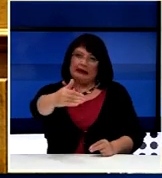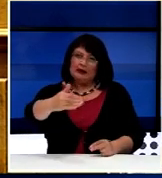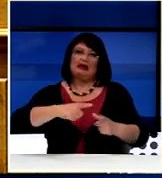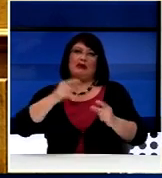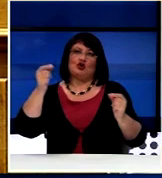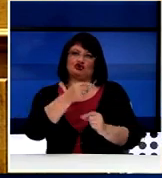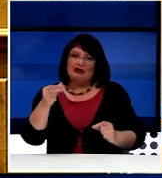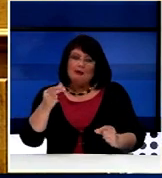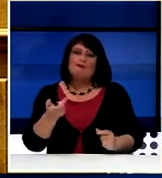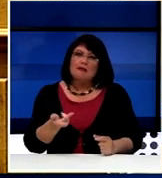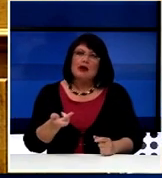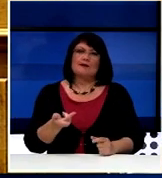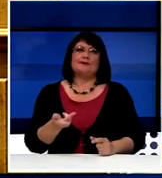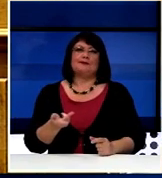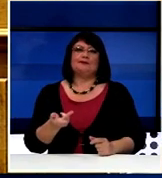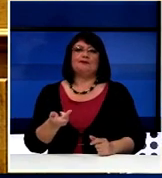προτάσσοντας